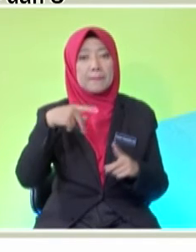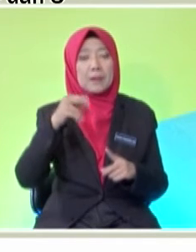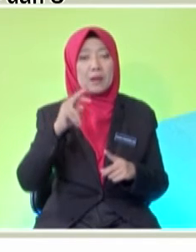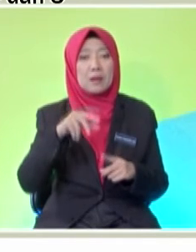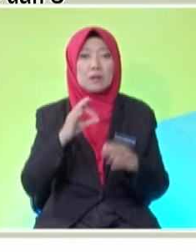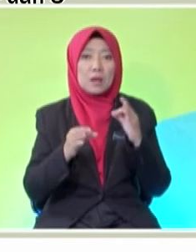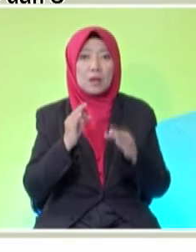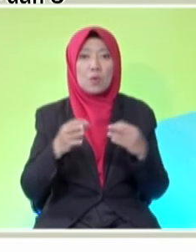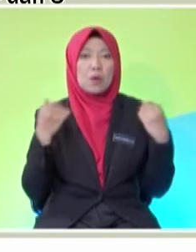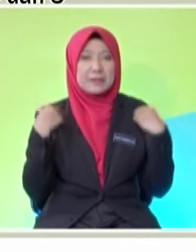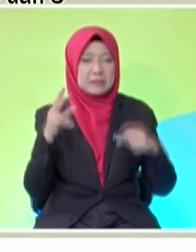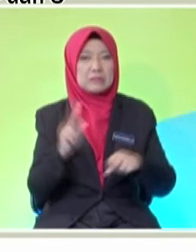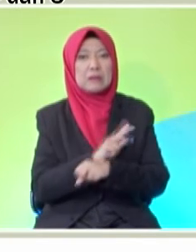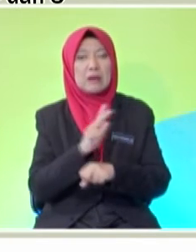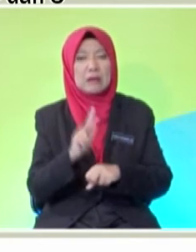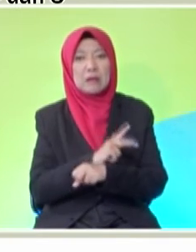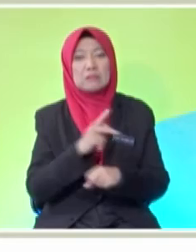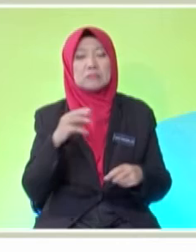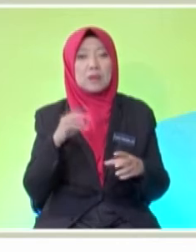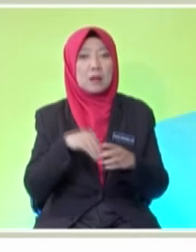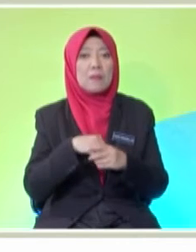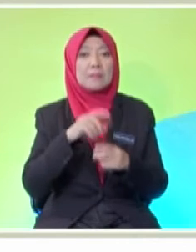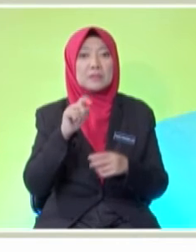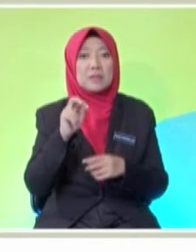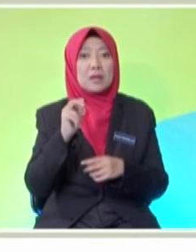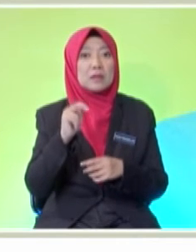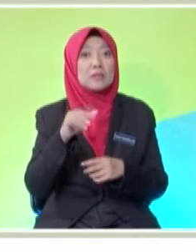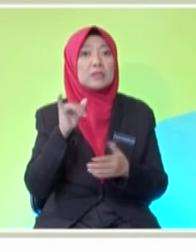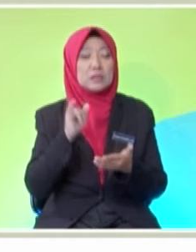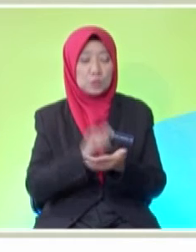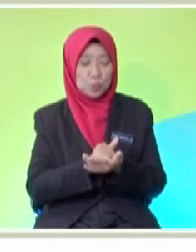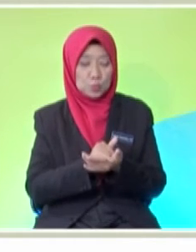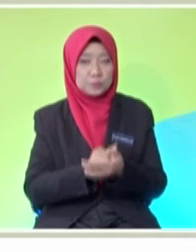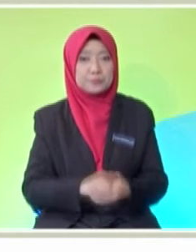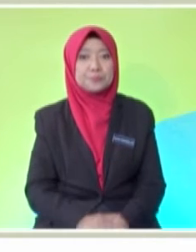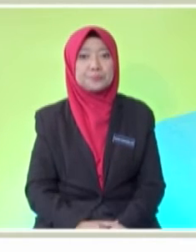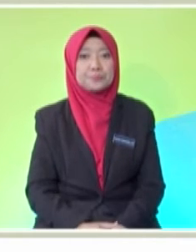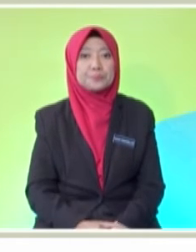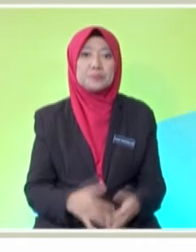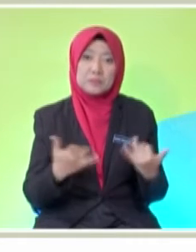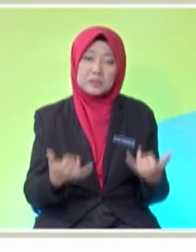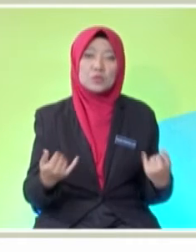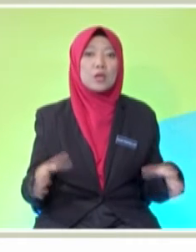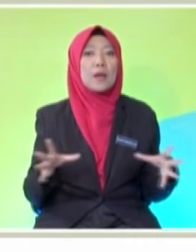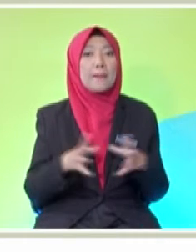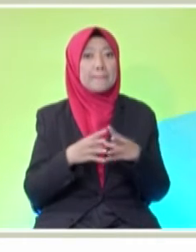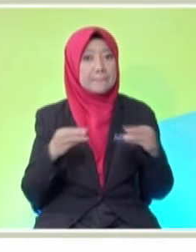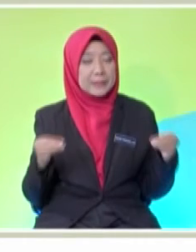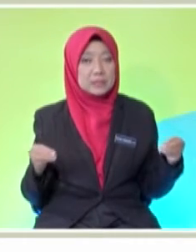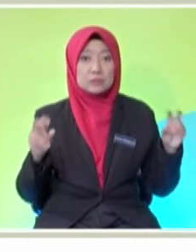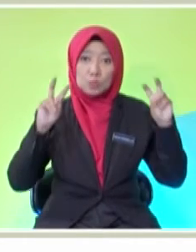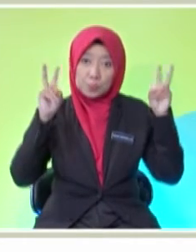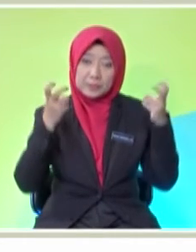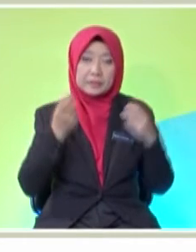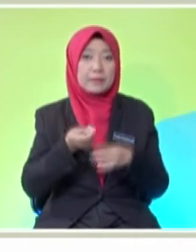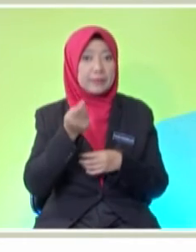terdapat karat di dalam tangki tersebut. Okey, baik. Kita dah habis berkaitan dengan topik tadi.